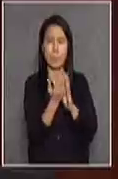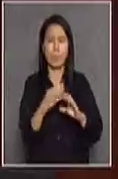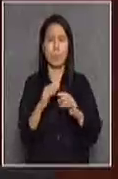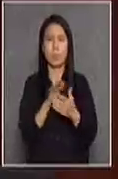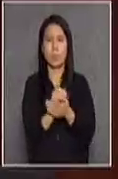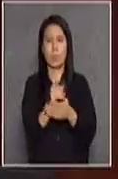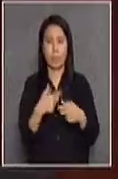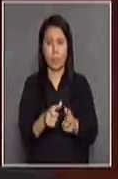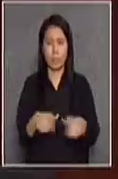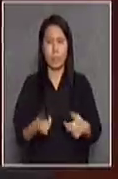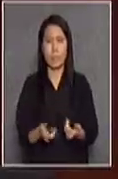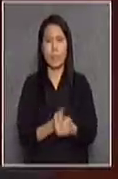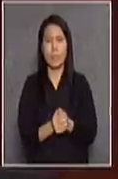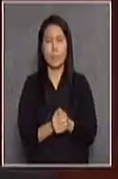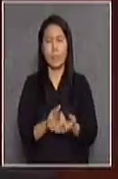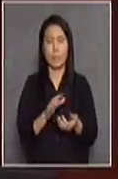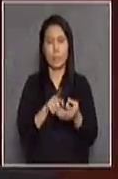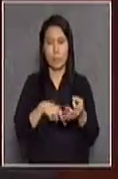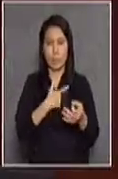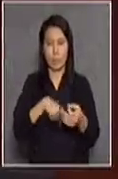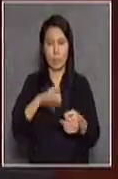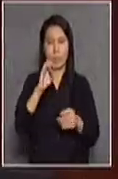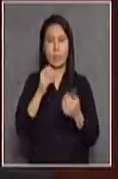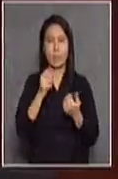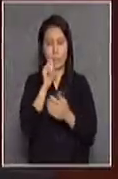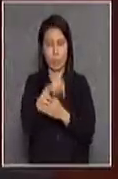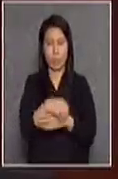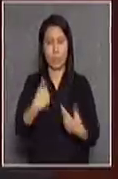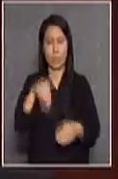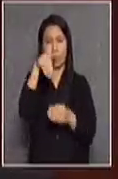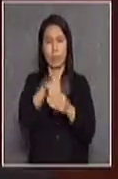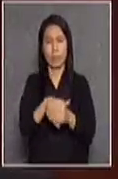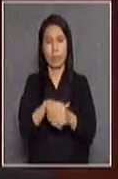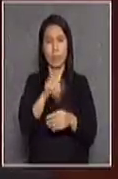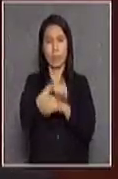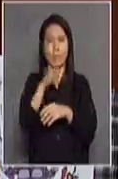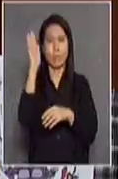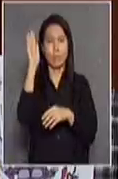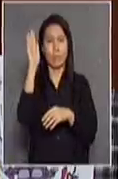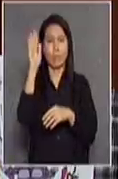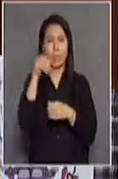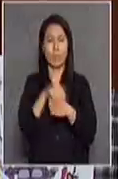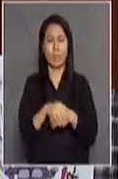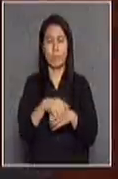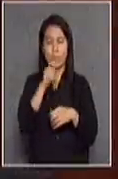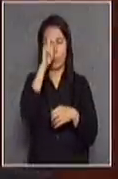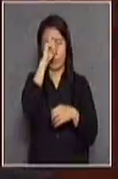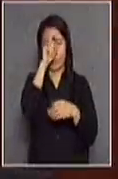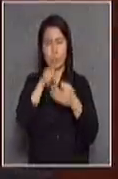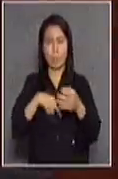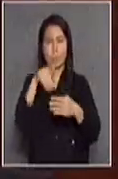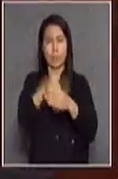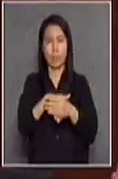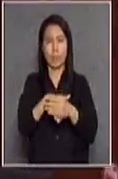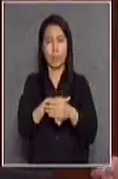位提出的待決議題是陳志全議員動議的修正案，予以通過，現在付諸表決。贊成的請舉手。陳志全議員要求記名表決，